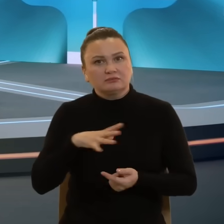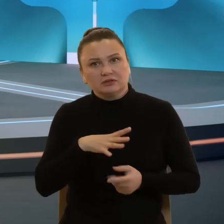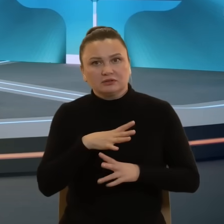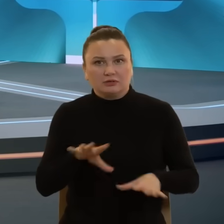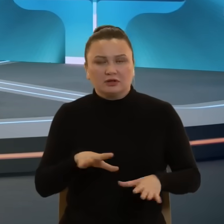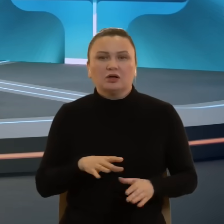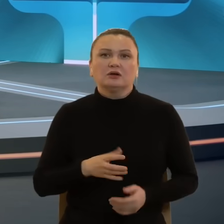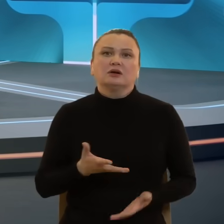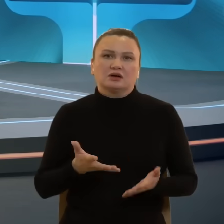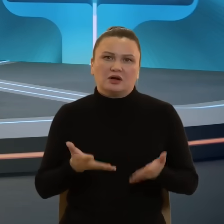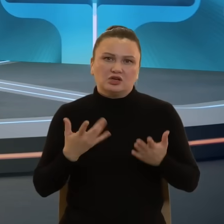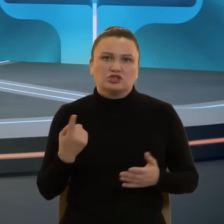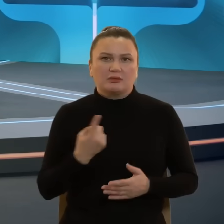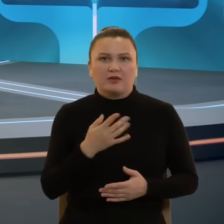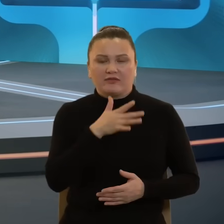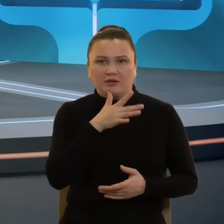первое время